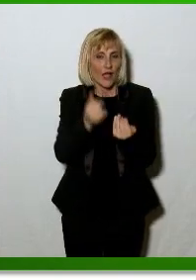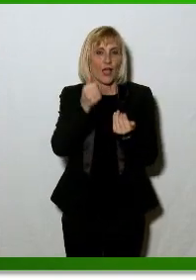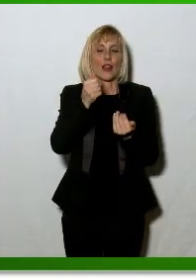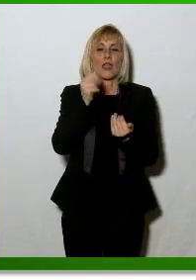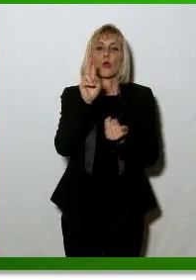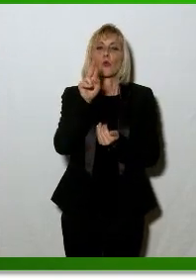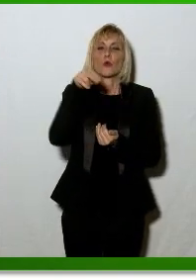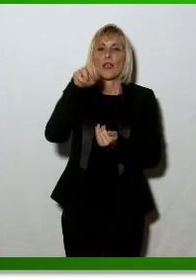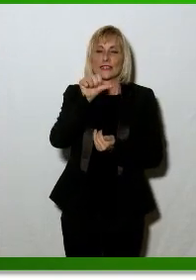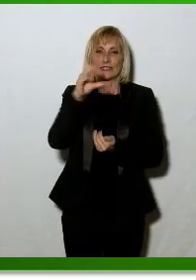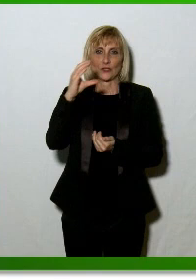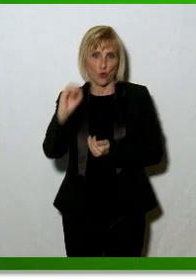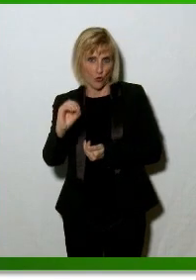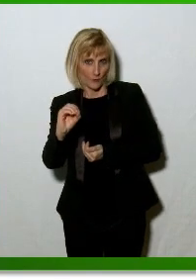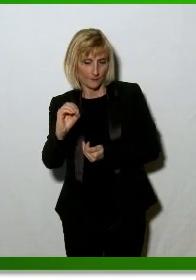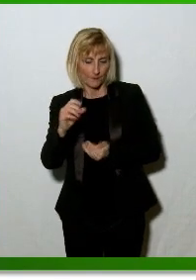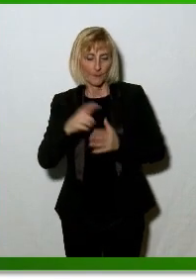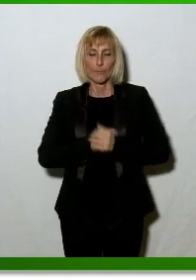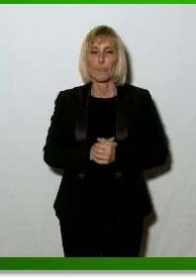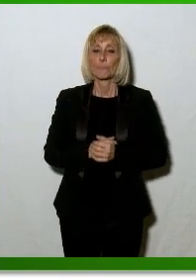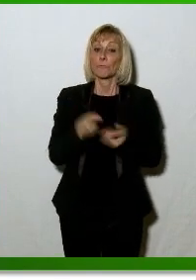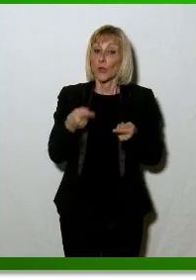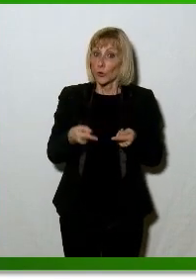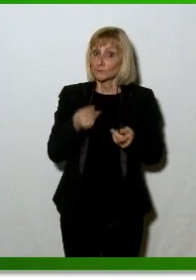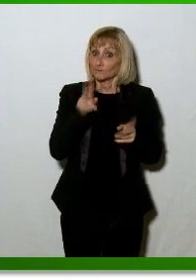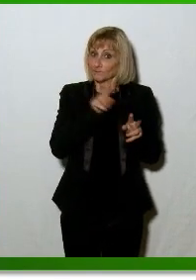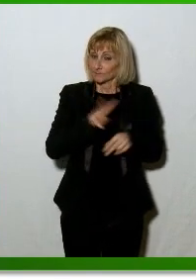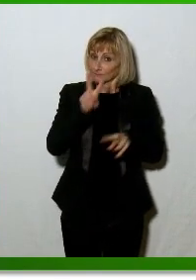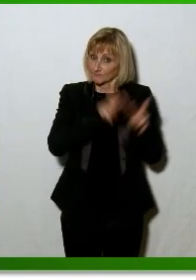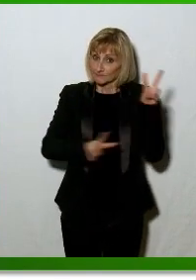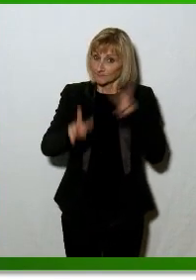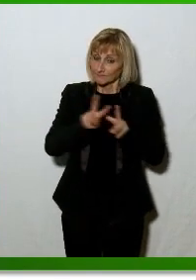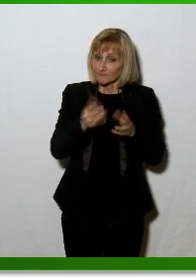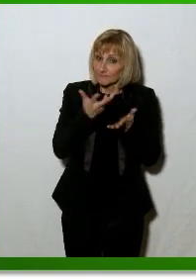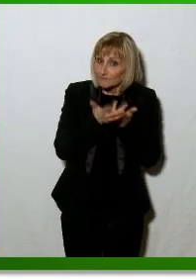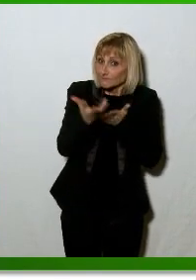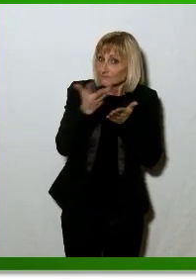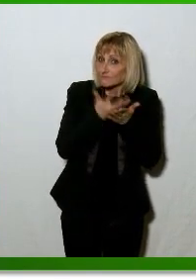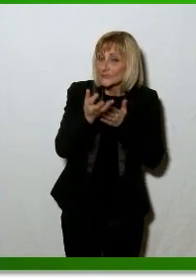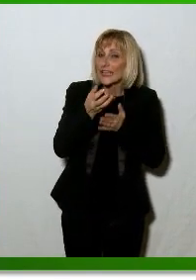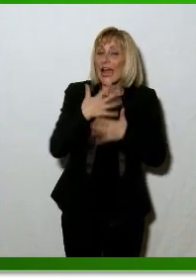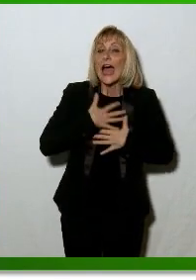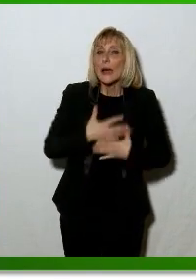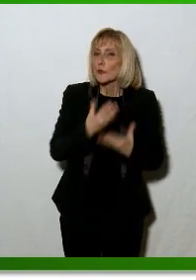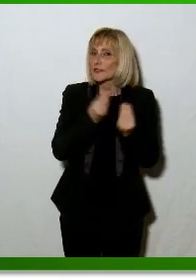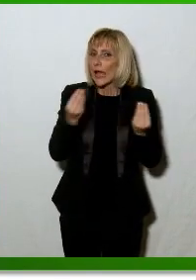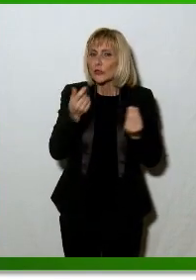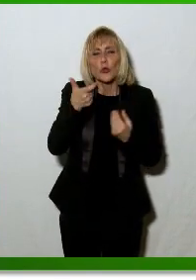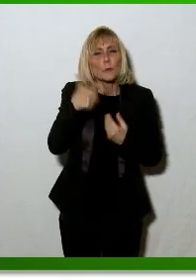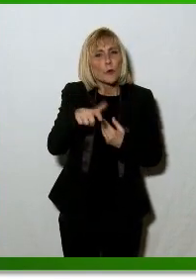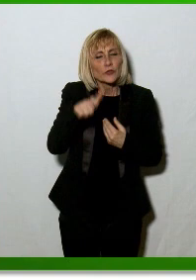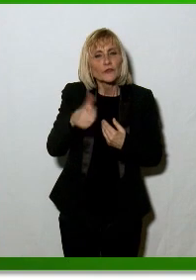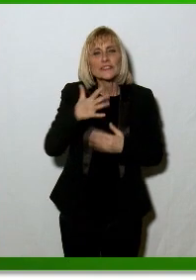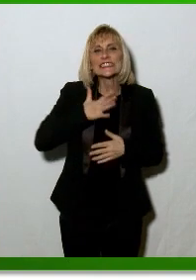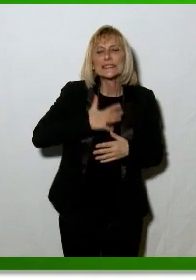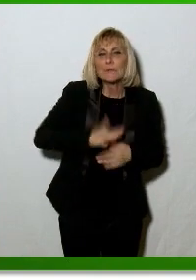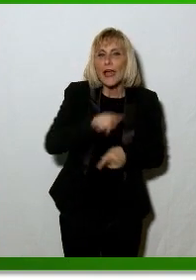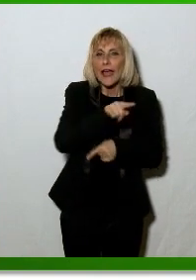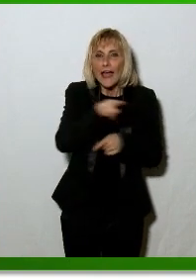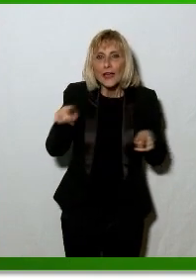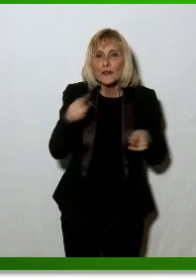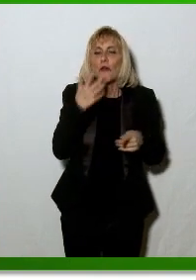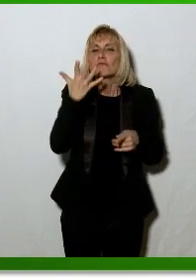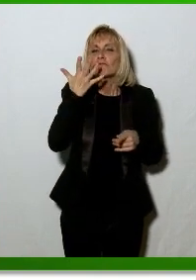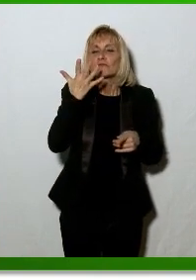giorni cercherò di farvi capire perché la amo così tanto e spero di lasciare in voi la voglia di tornare